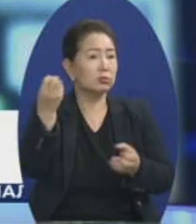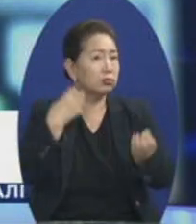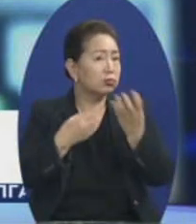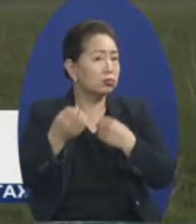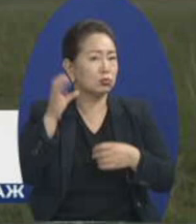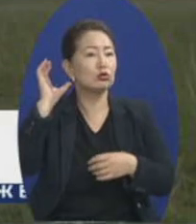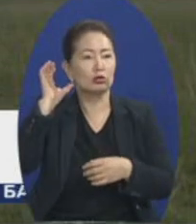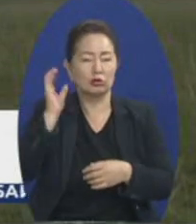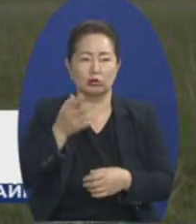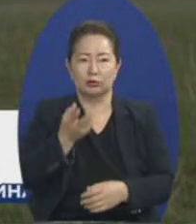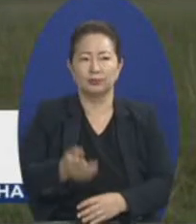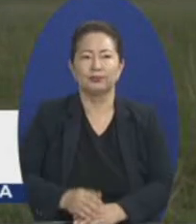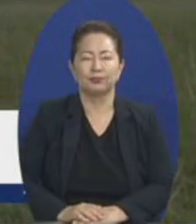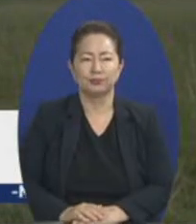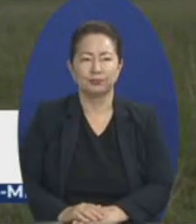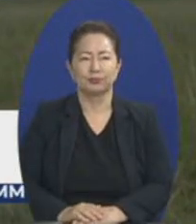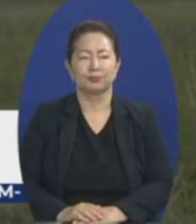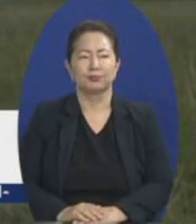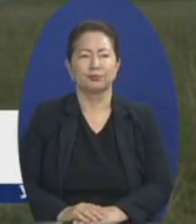байна.